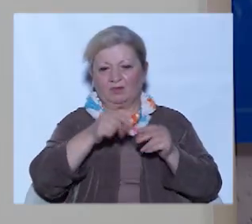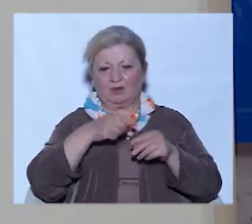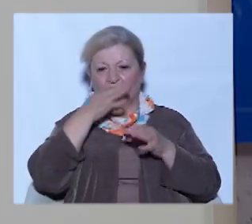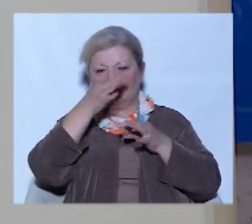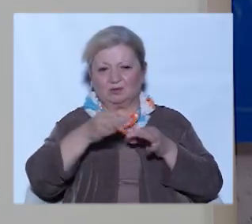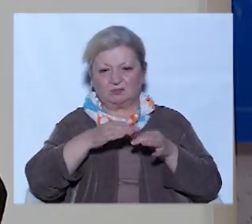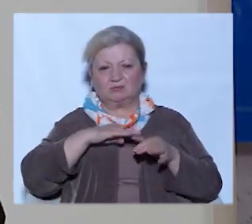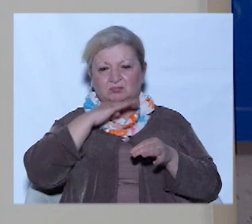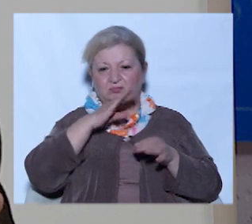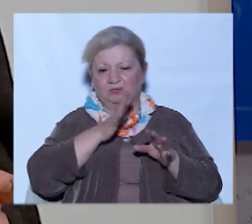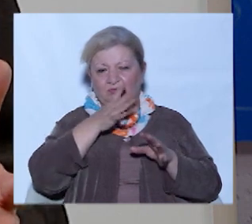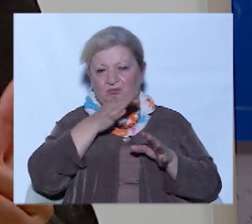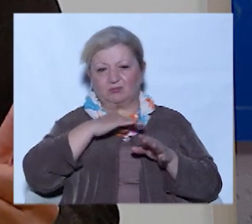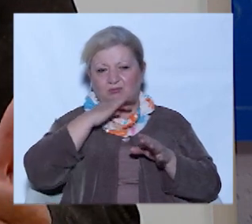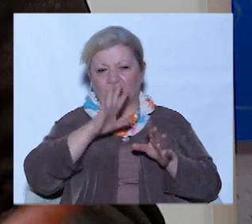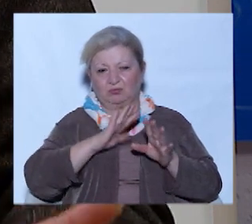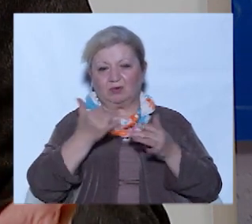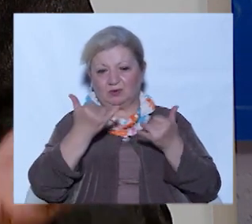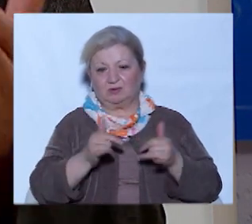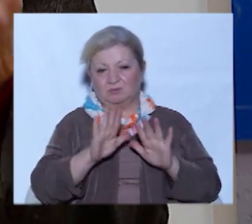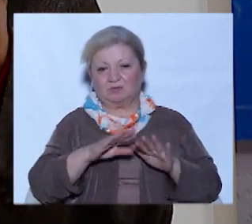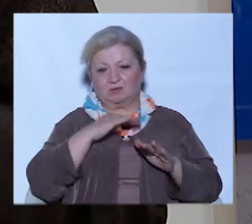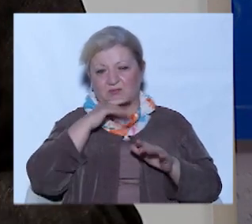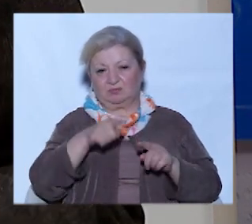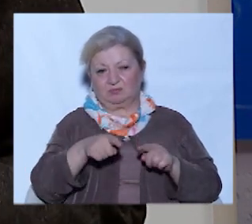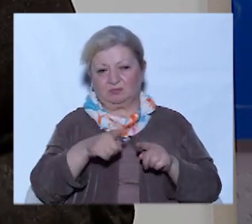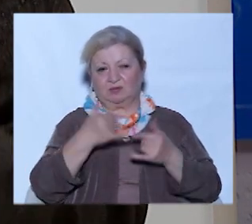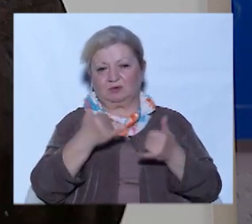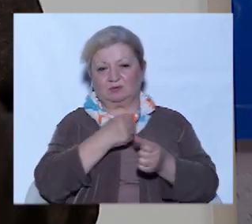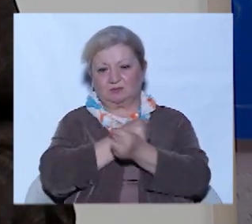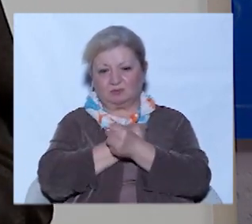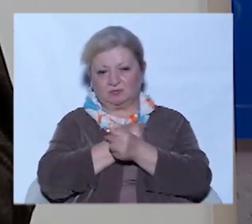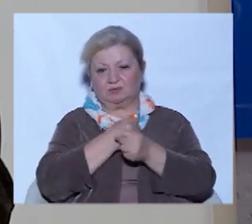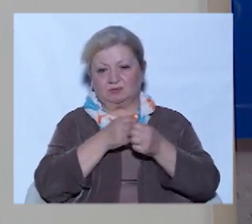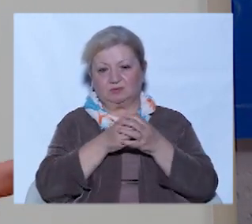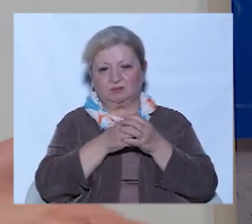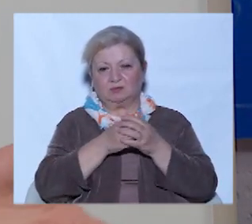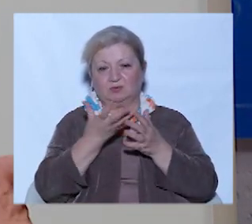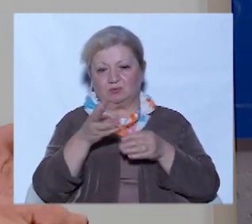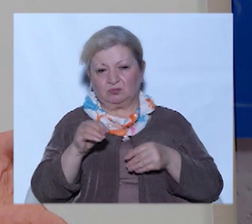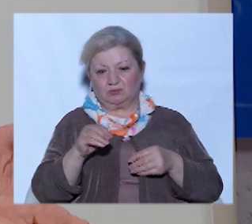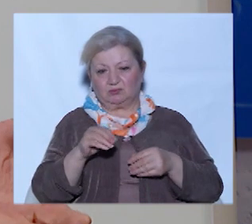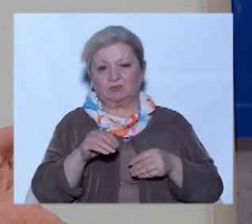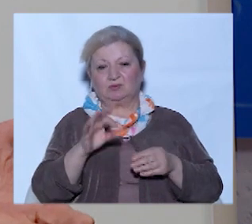და ყველაფრის დემონსტრირება შეუძლებელია. დღეს დავჯერდეთ ამას, ეხლა შევისვენოთ